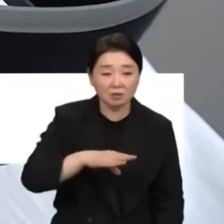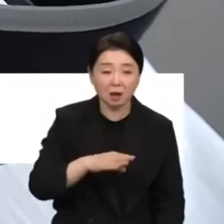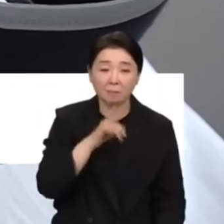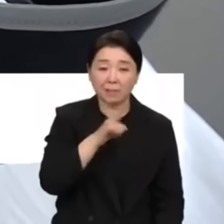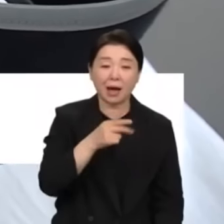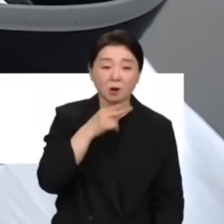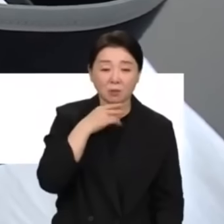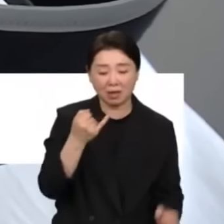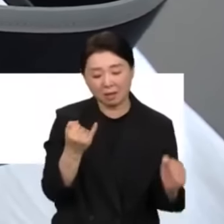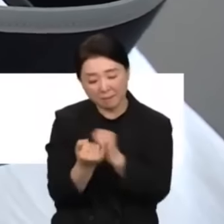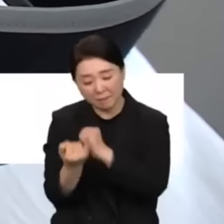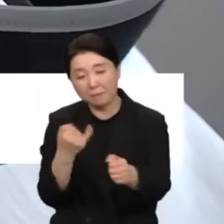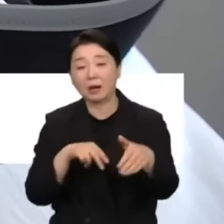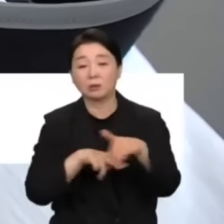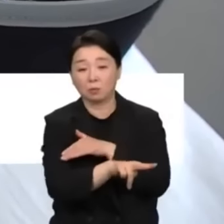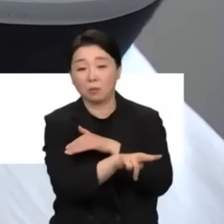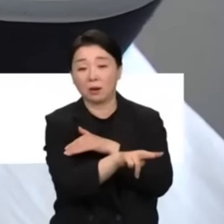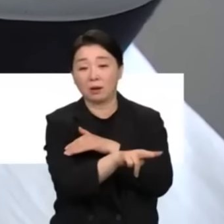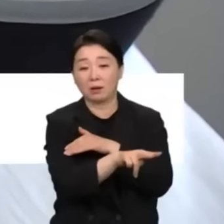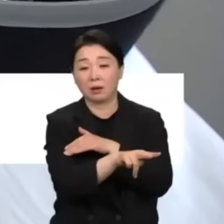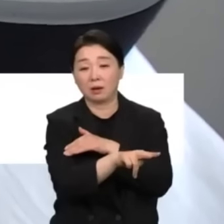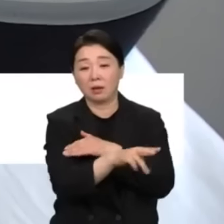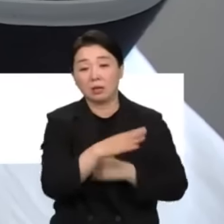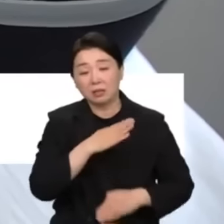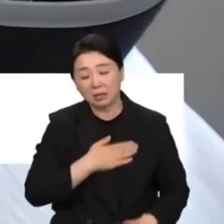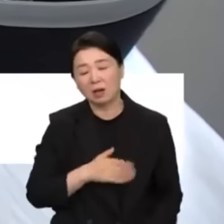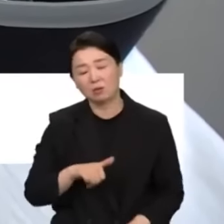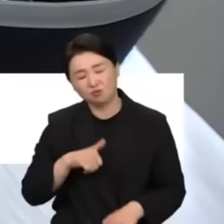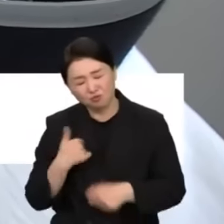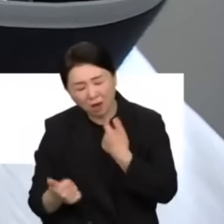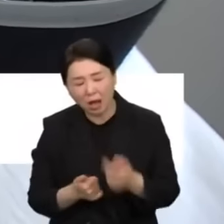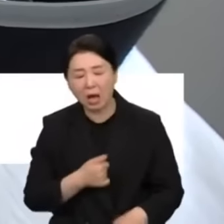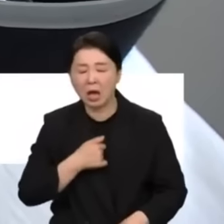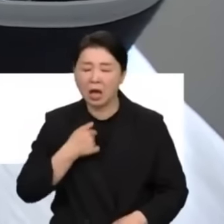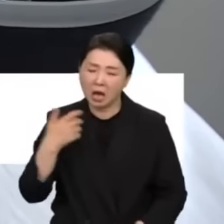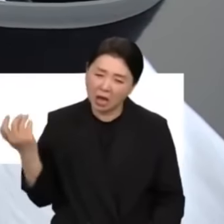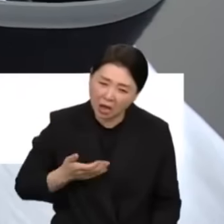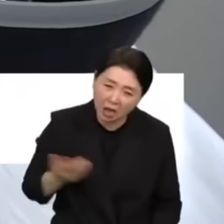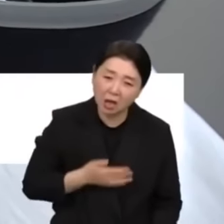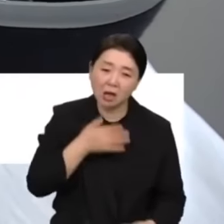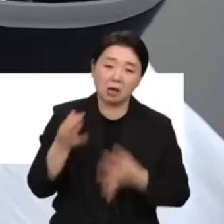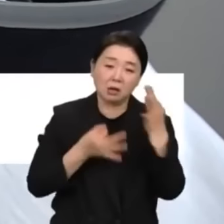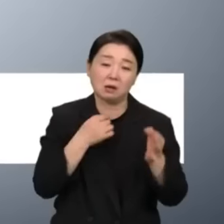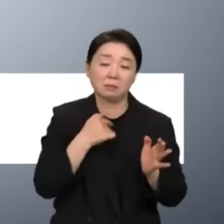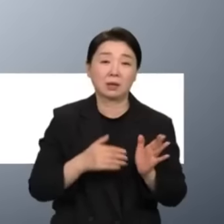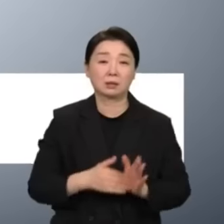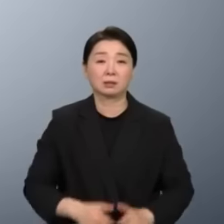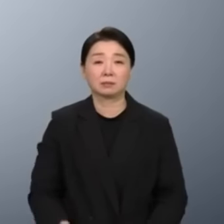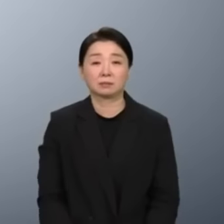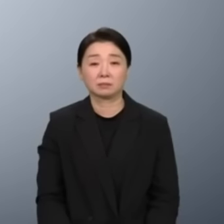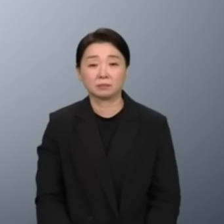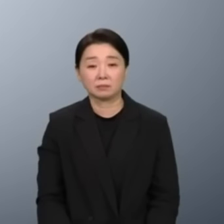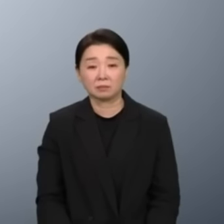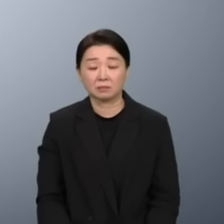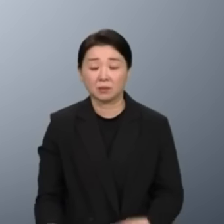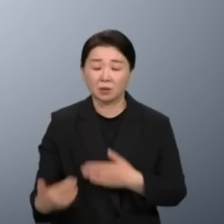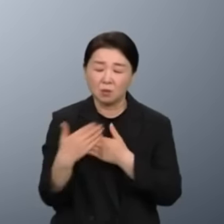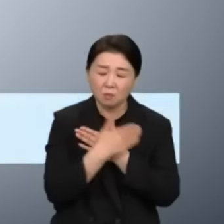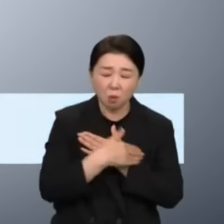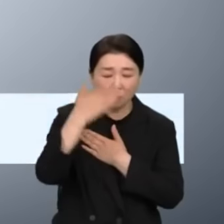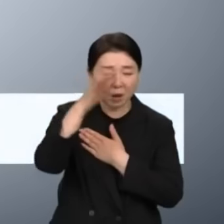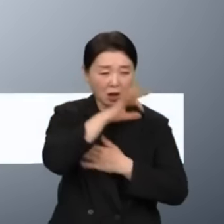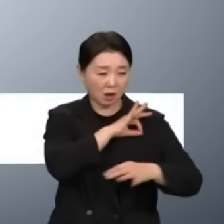말도 없이 때리고 가려나 버려서 아이고 다 죽는다고 소리지르고 그래. 온몸엔 멍이